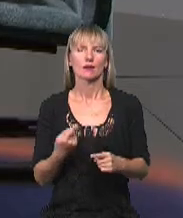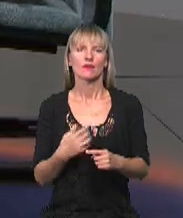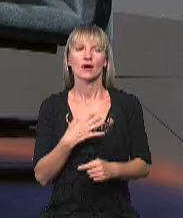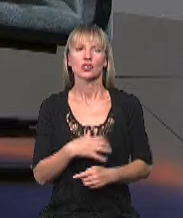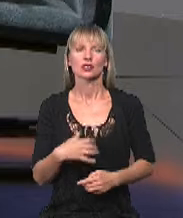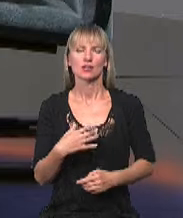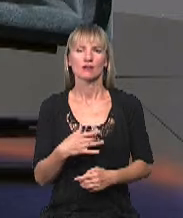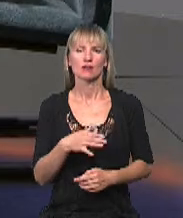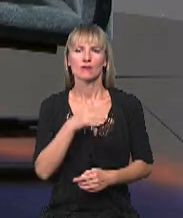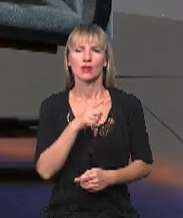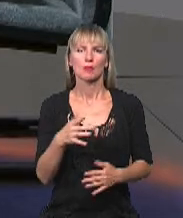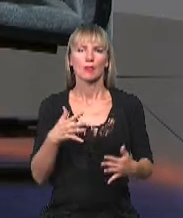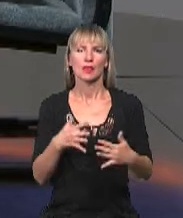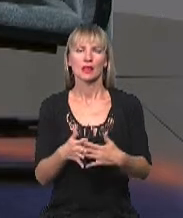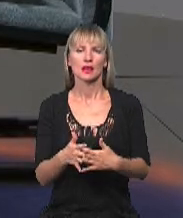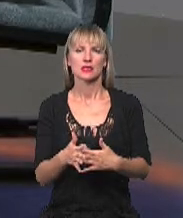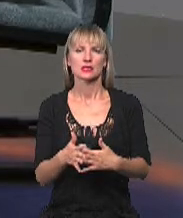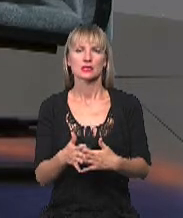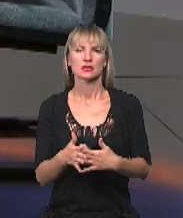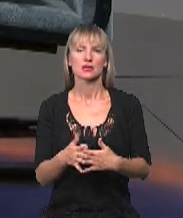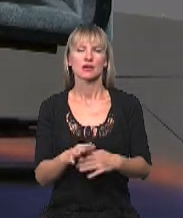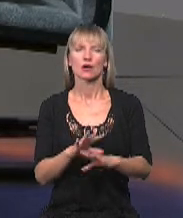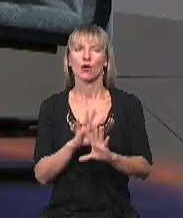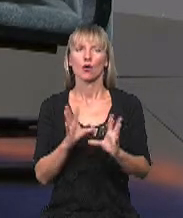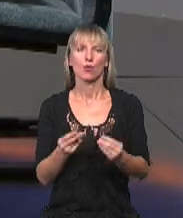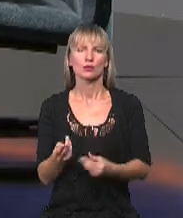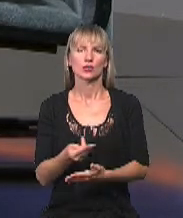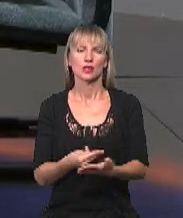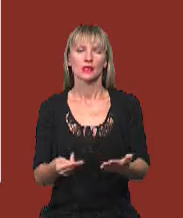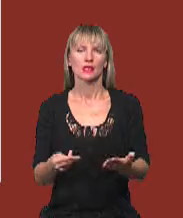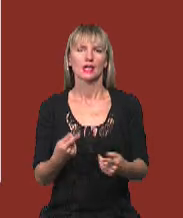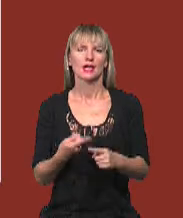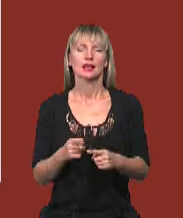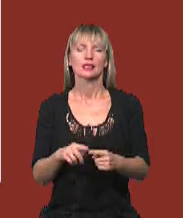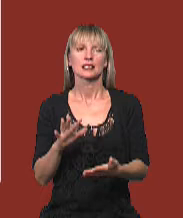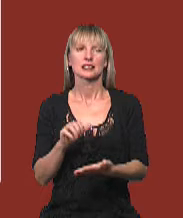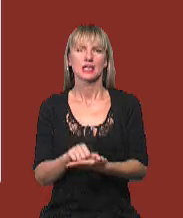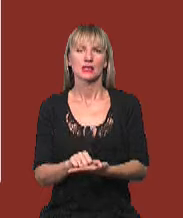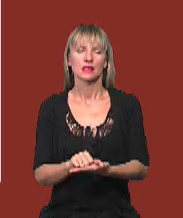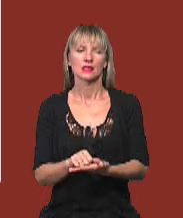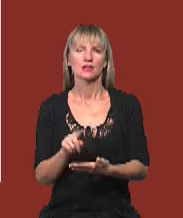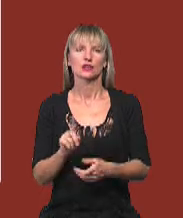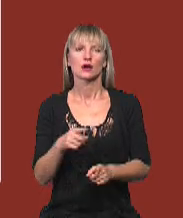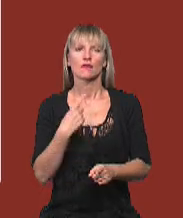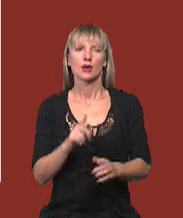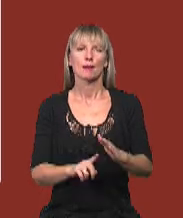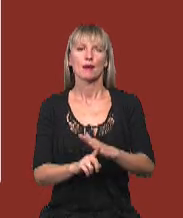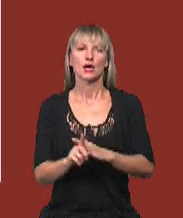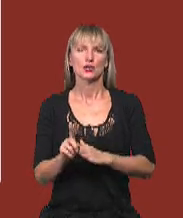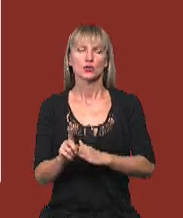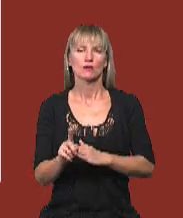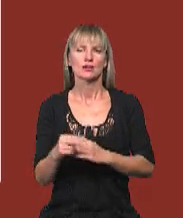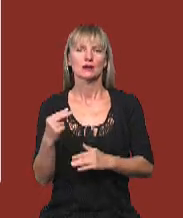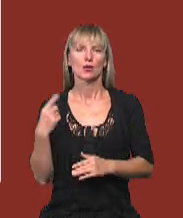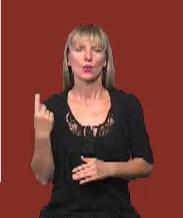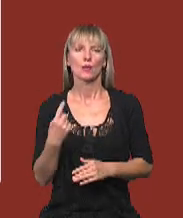важливі моменти інтеграції. Загальна картинка. Тут ми говоримо про зайнятість. Ну, власне, те, про що ми говорили, базові.